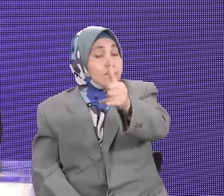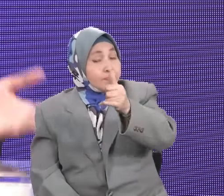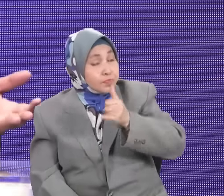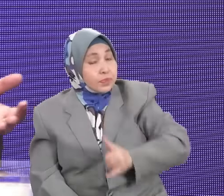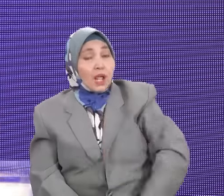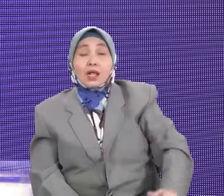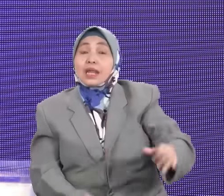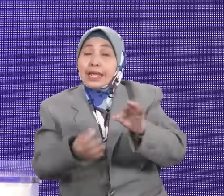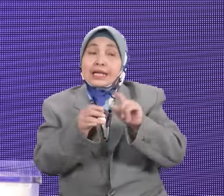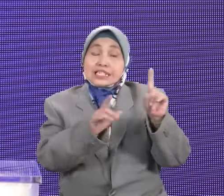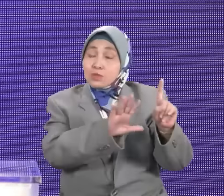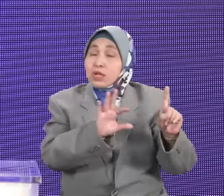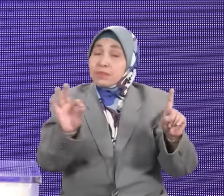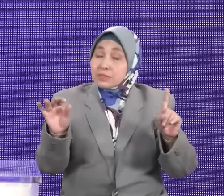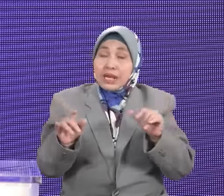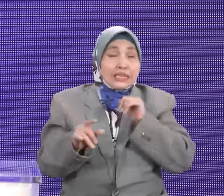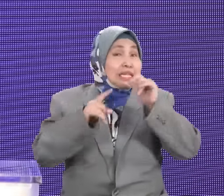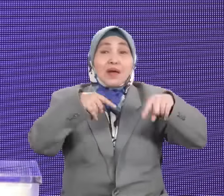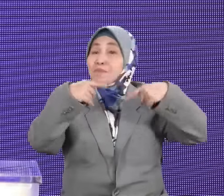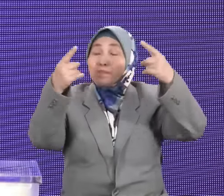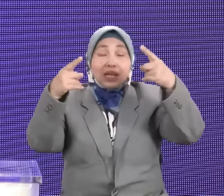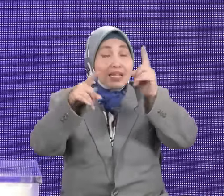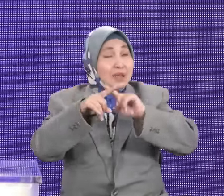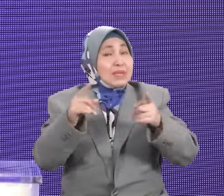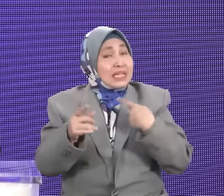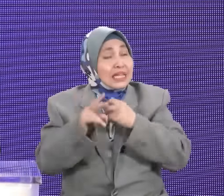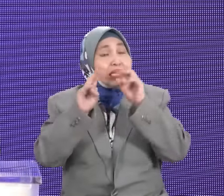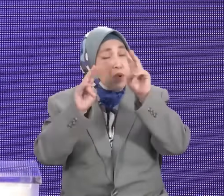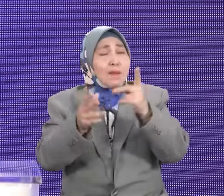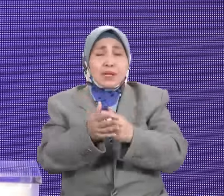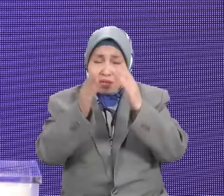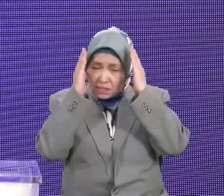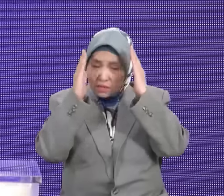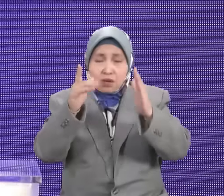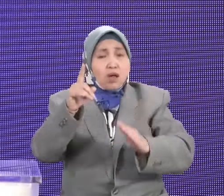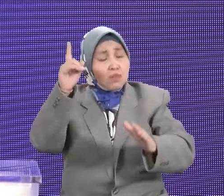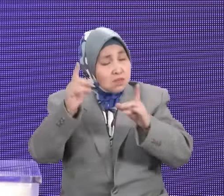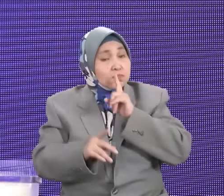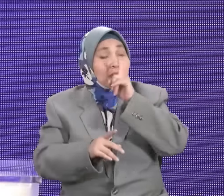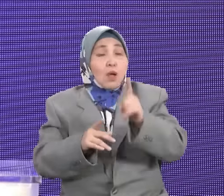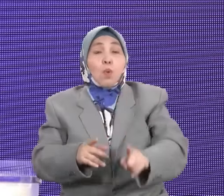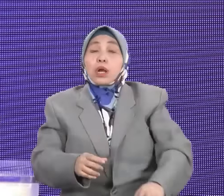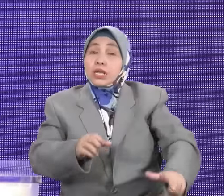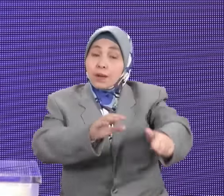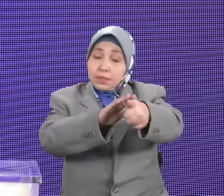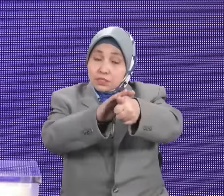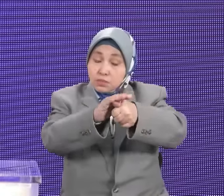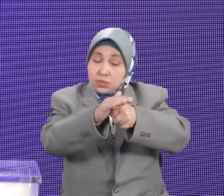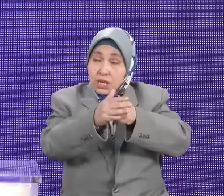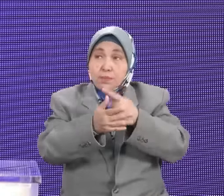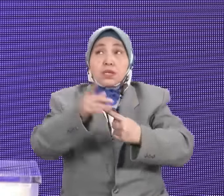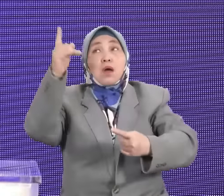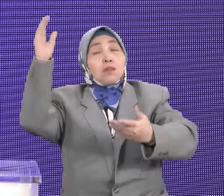masyhur ya tetapi Mari kita lihat apakah yang ditekankan Allah Sesungguhnya orang yang menyembunyikan apa yang kami